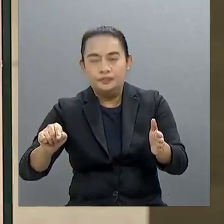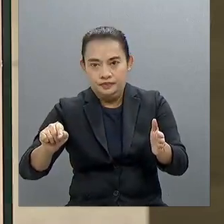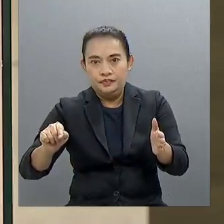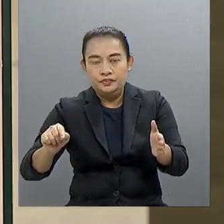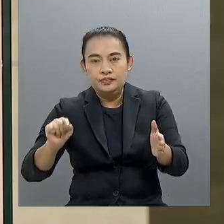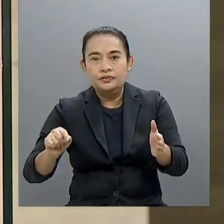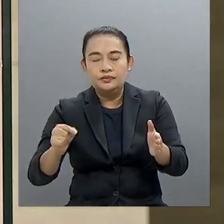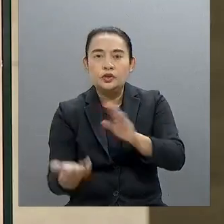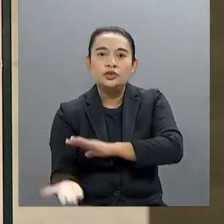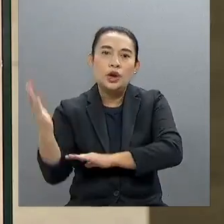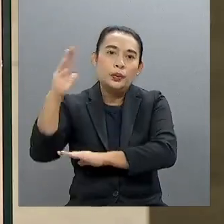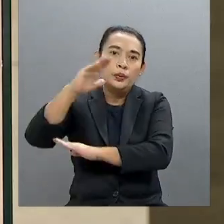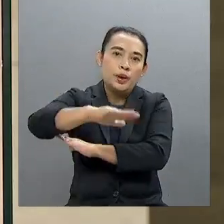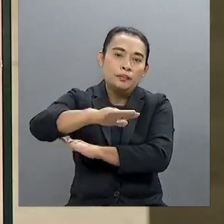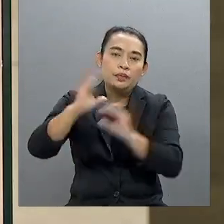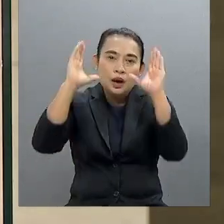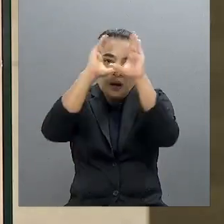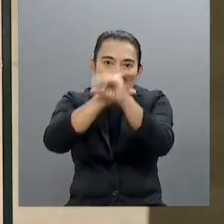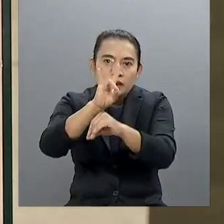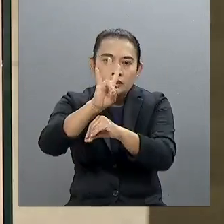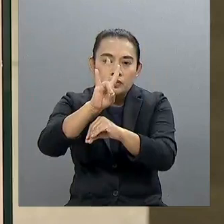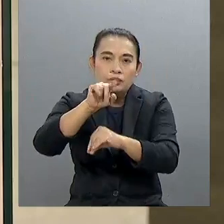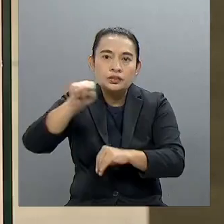เขาเรียกว่าประมาณช่วง 19:00นถึง 2